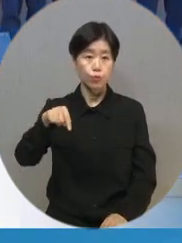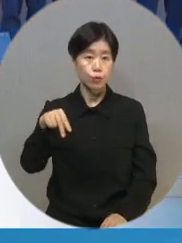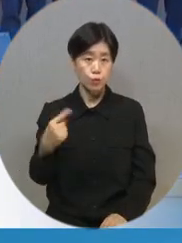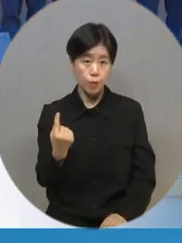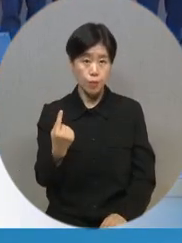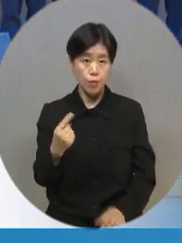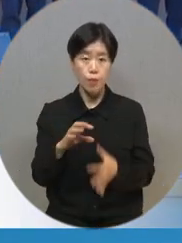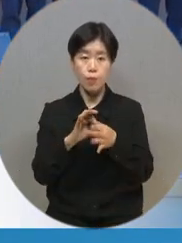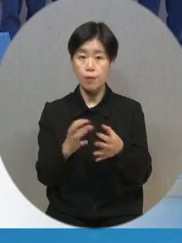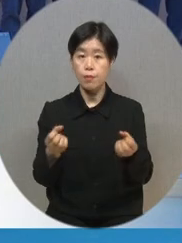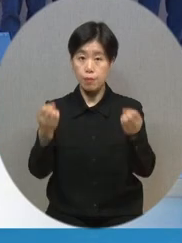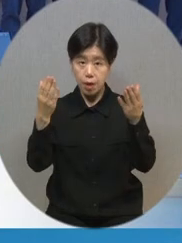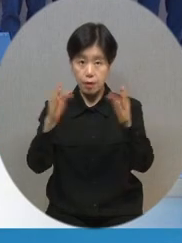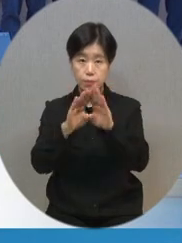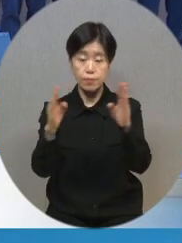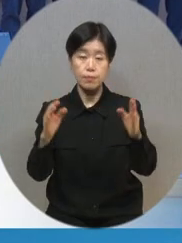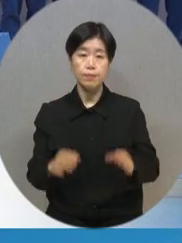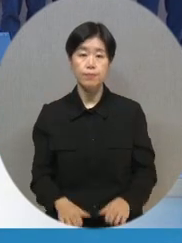성황스포츠센터에서 열렸습니다.